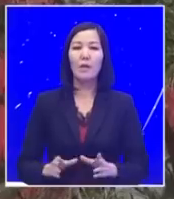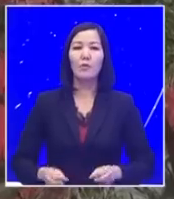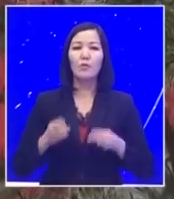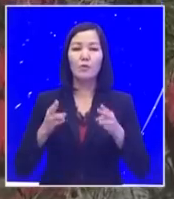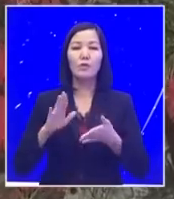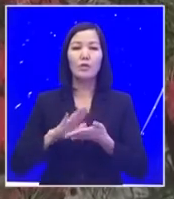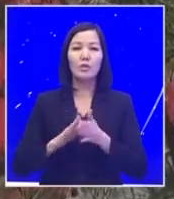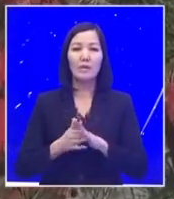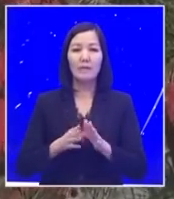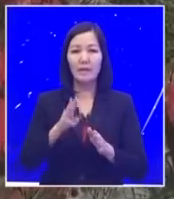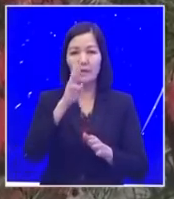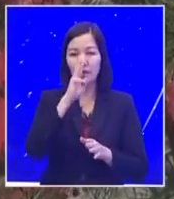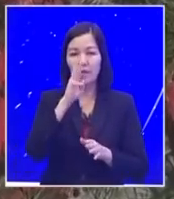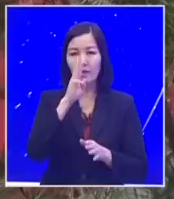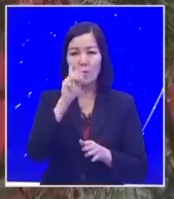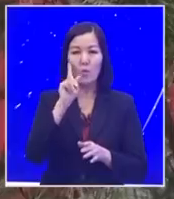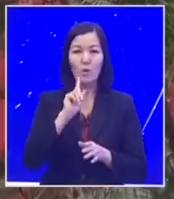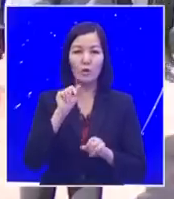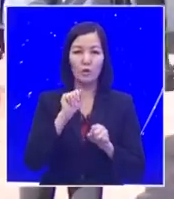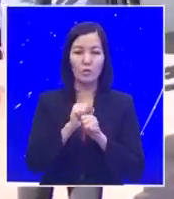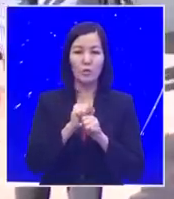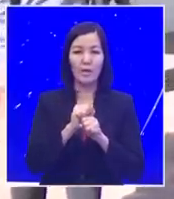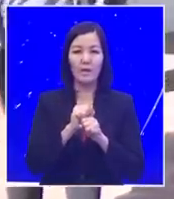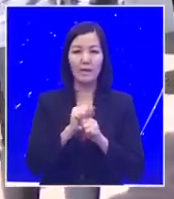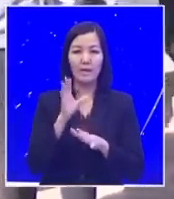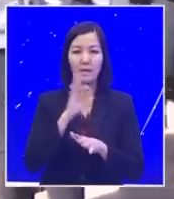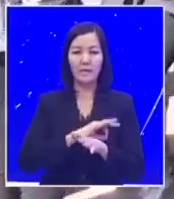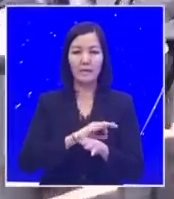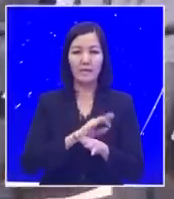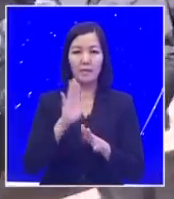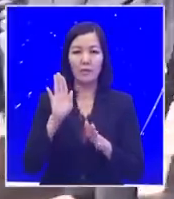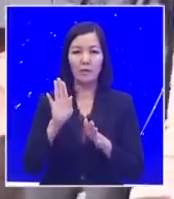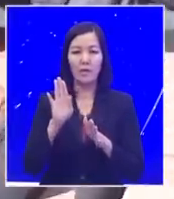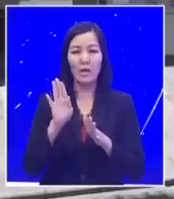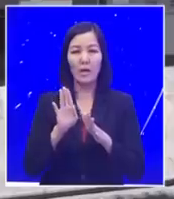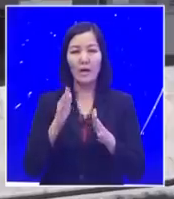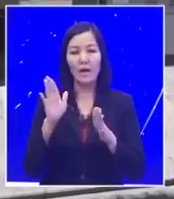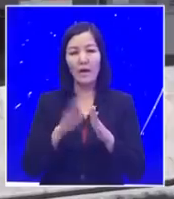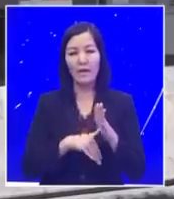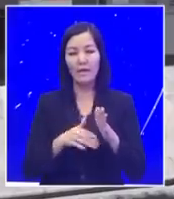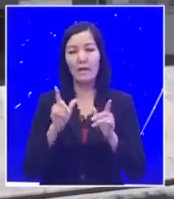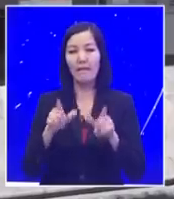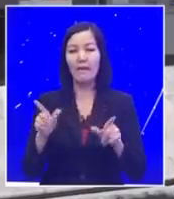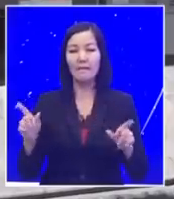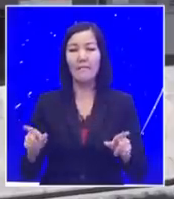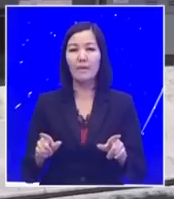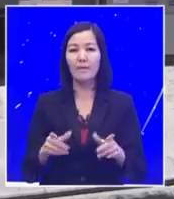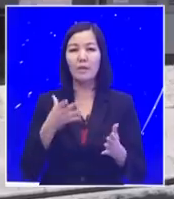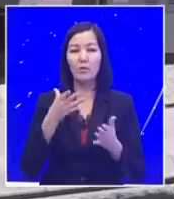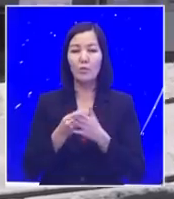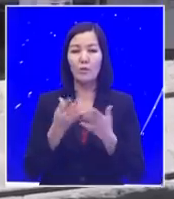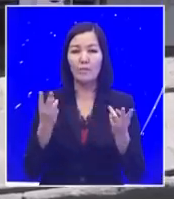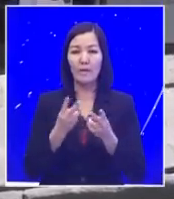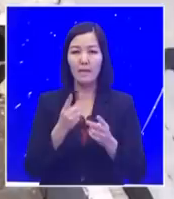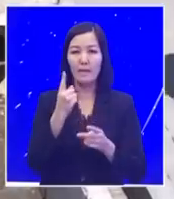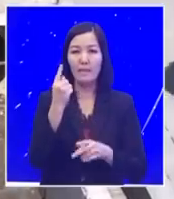кезеңінде жалақысыз еңбек демалысына мәжбүрлі түрде шығып, кірісінен айырылған азаматтар мемлекеттік әлеуметтік сақтандыру қорынан төлем алады. Бір